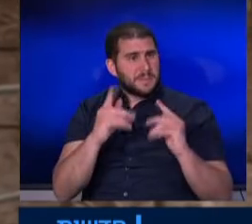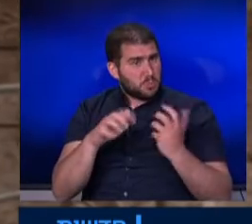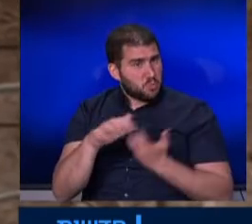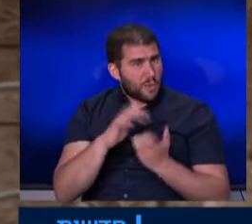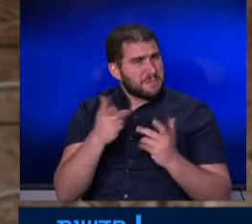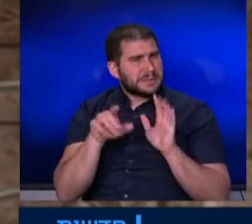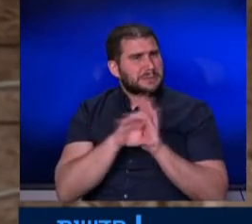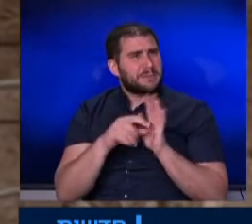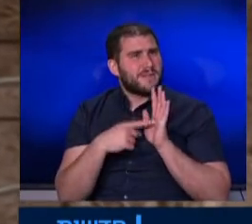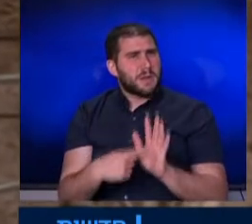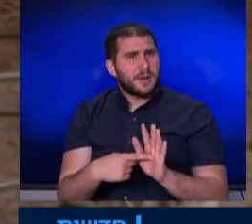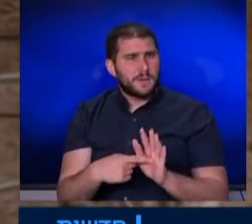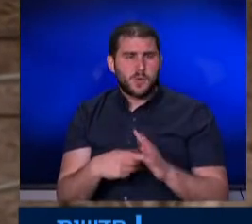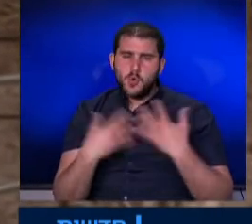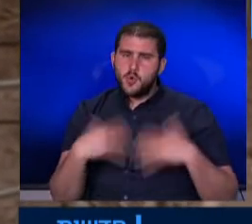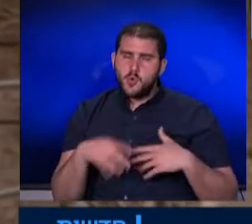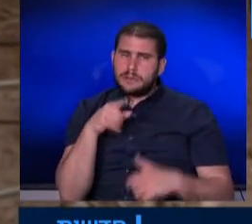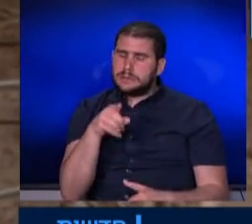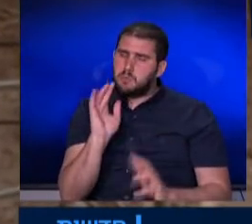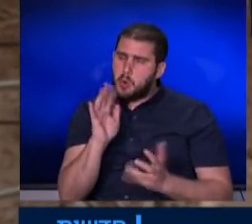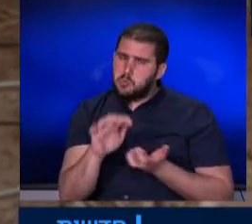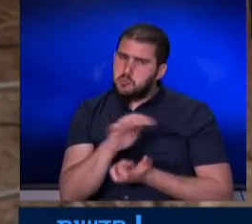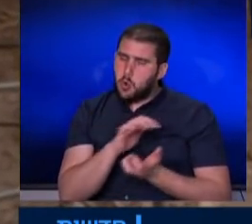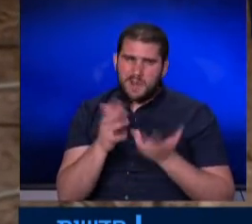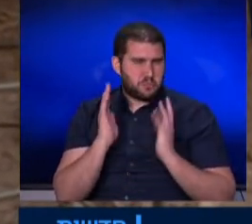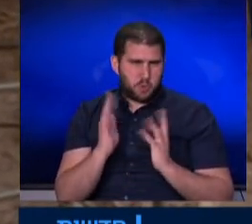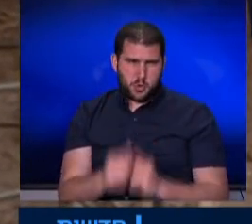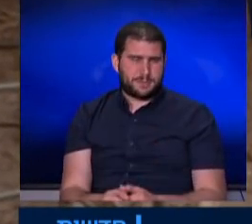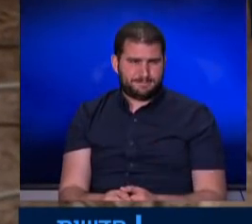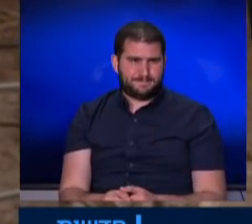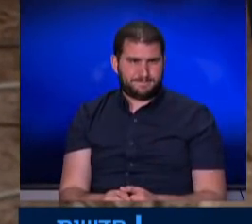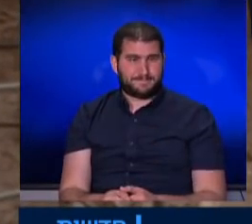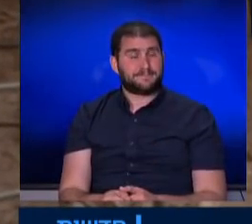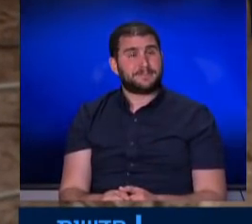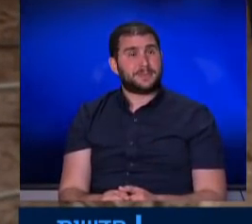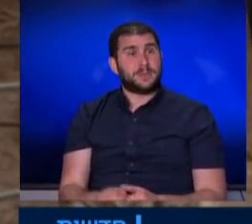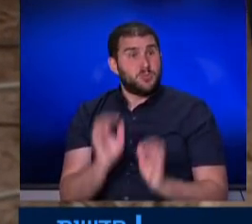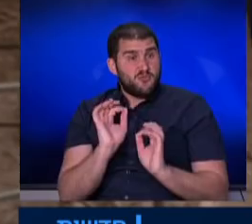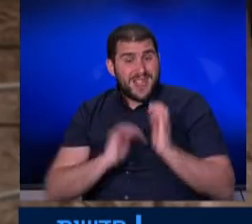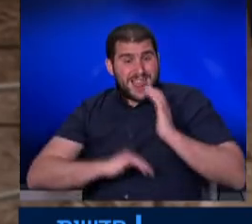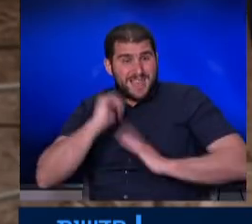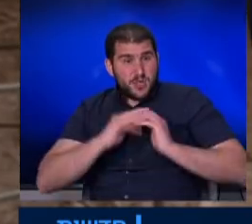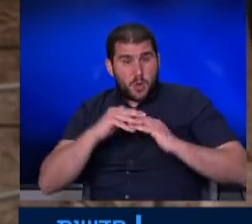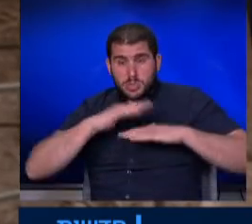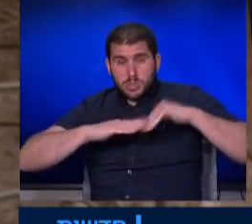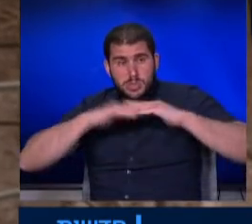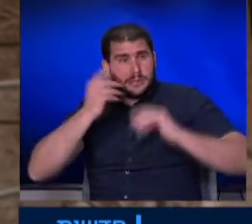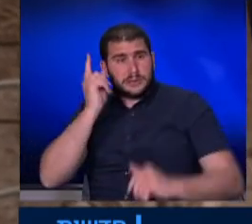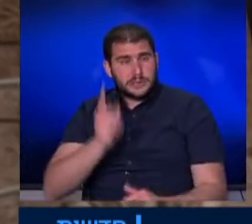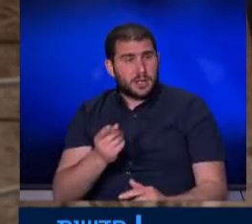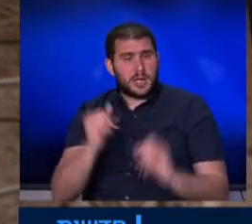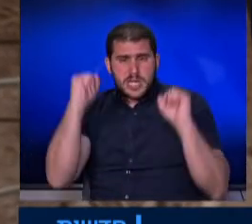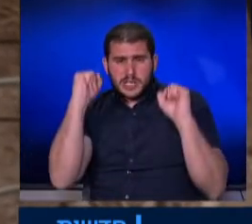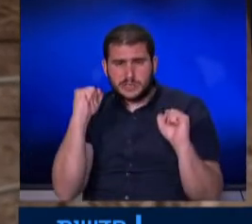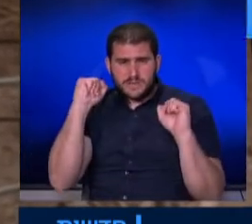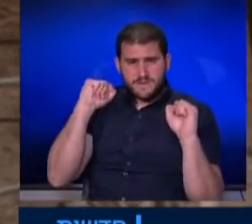זה מסמל? וואו, זה מורכב בצורה בלתי רגילה. זה היה, רק בשביל לבנות אותו היינו צריכים לייצב ולשמר